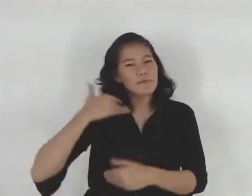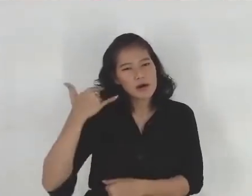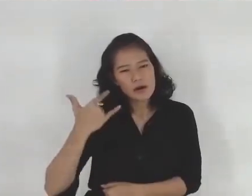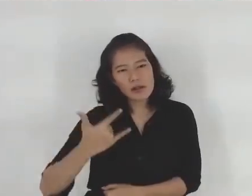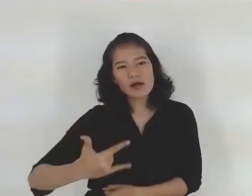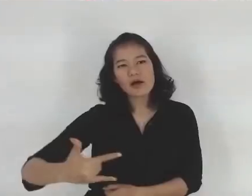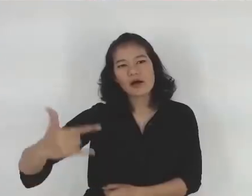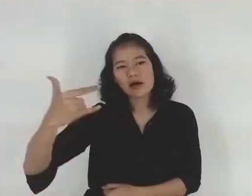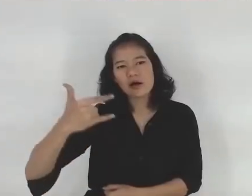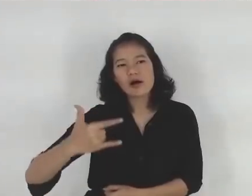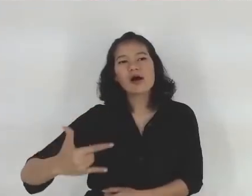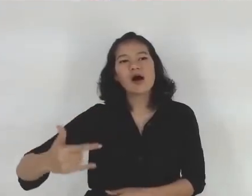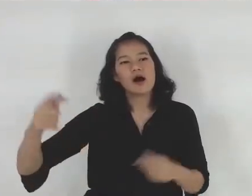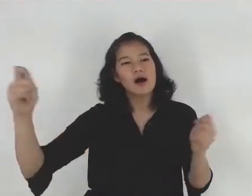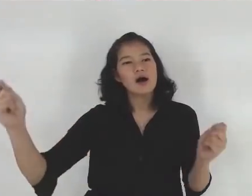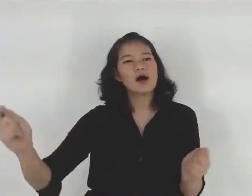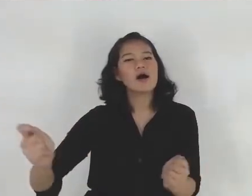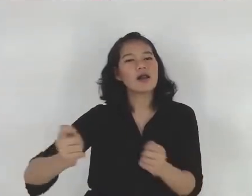selamanya